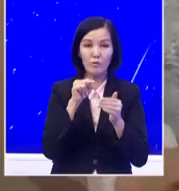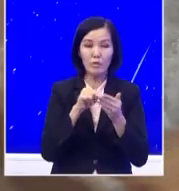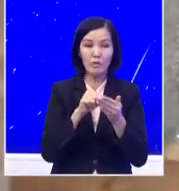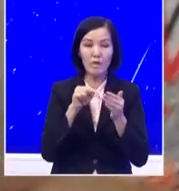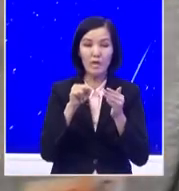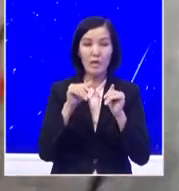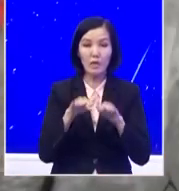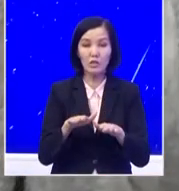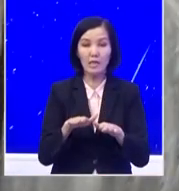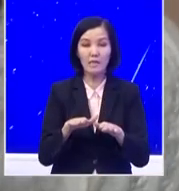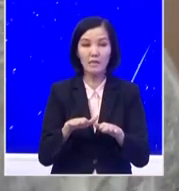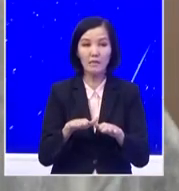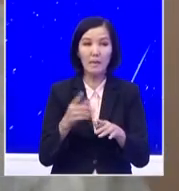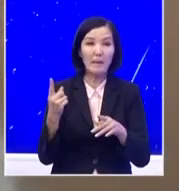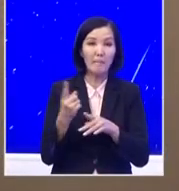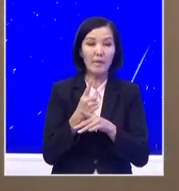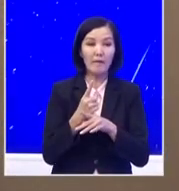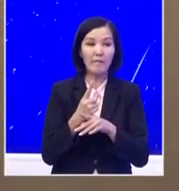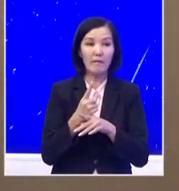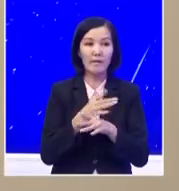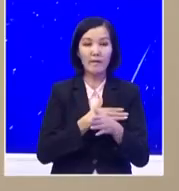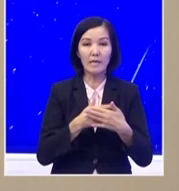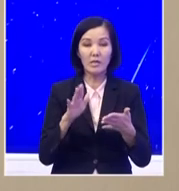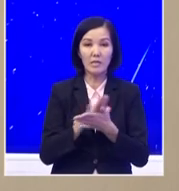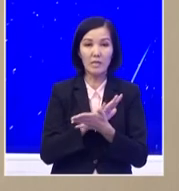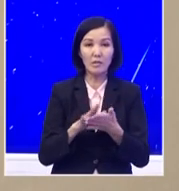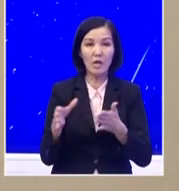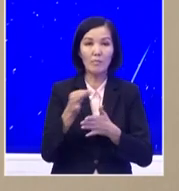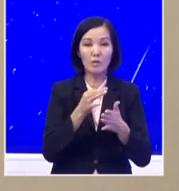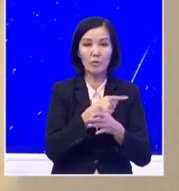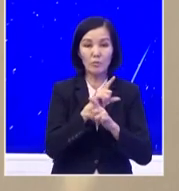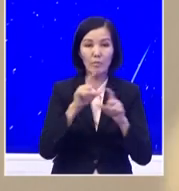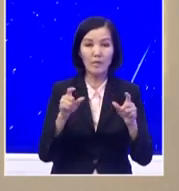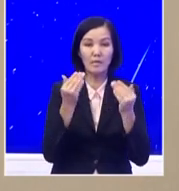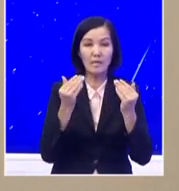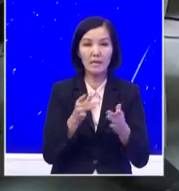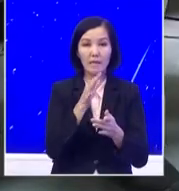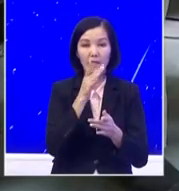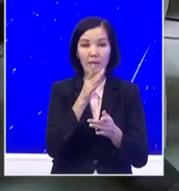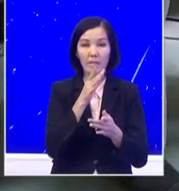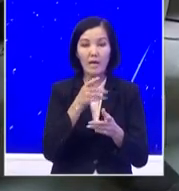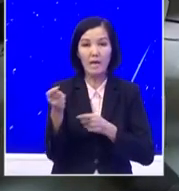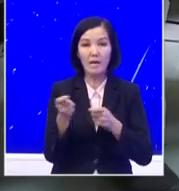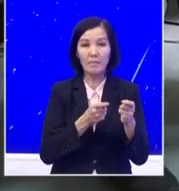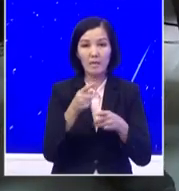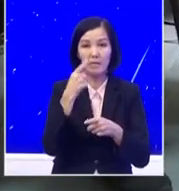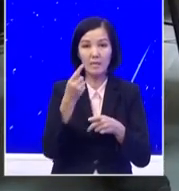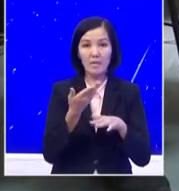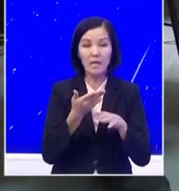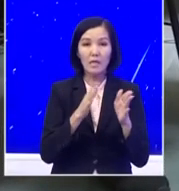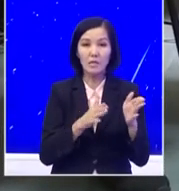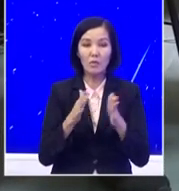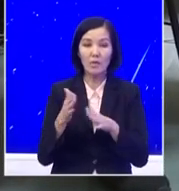местных исполнительных органов. Первым делом гражданские активисты посетили областную больницу, в которой на данный момент, по словам администрации, ситуация